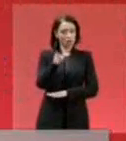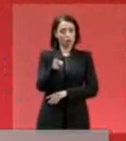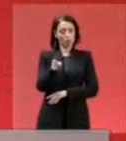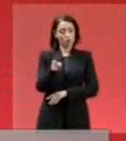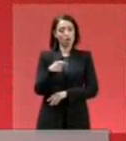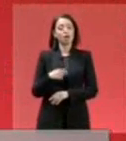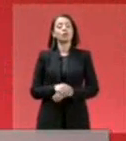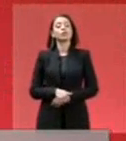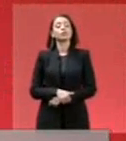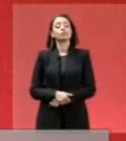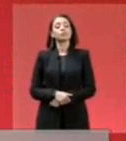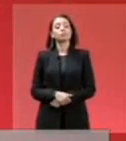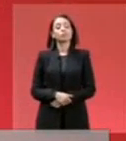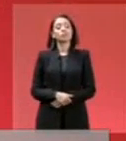και